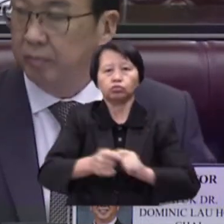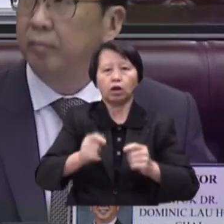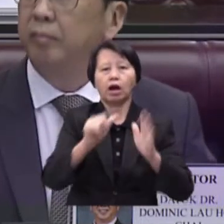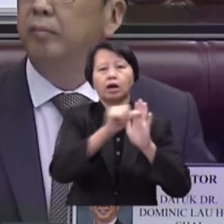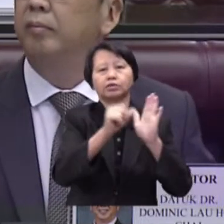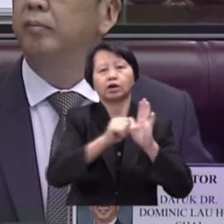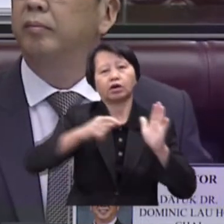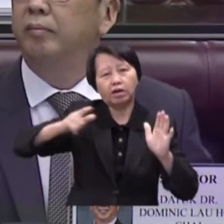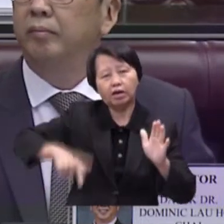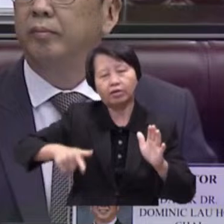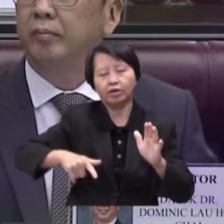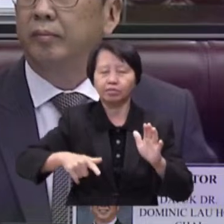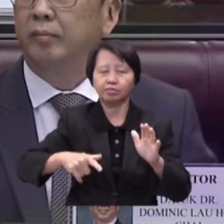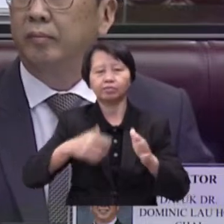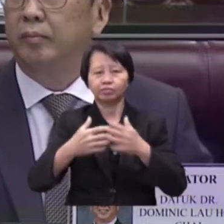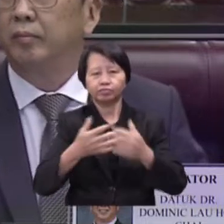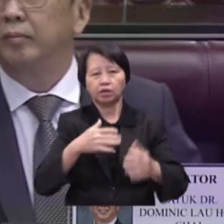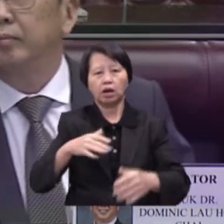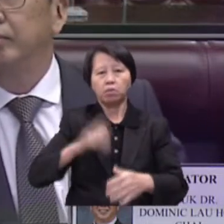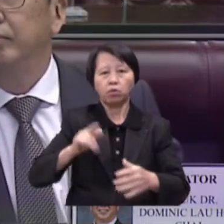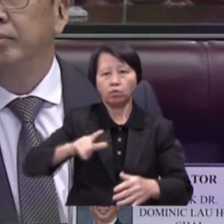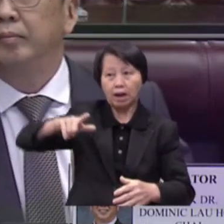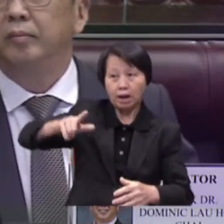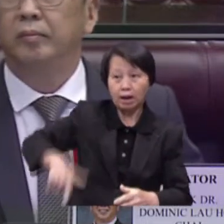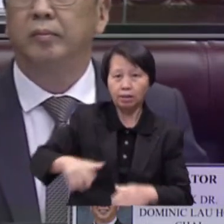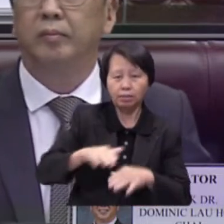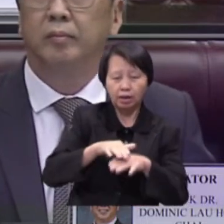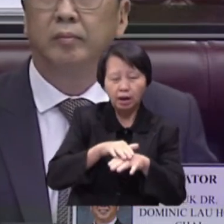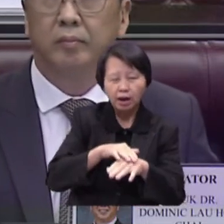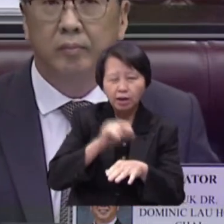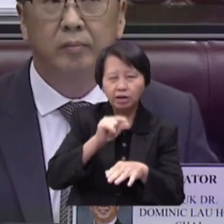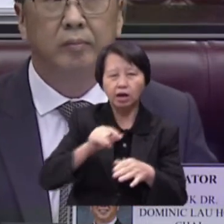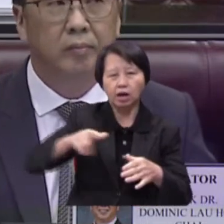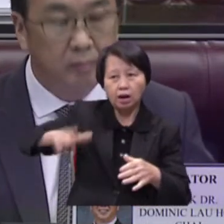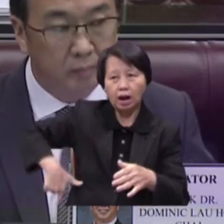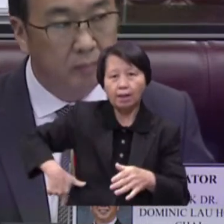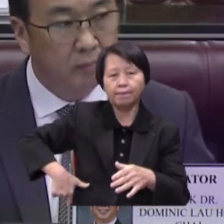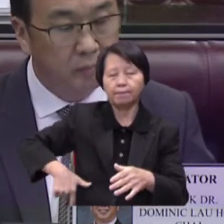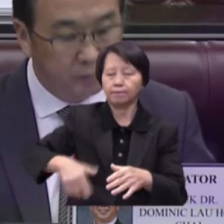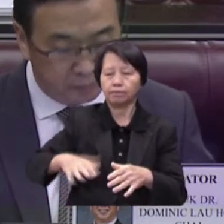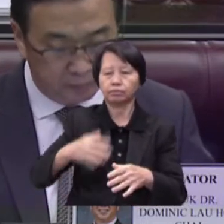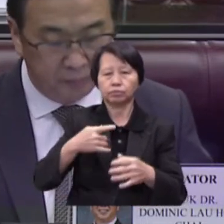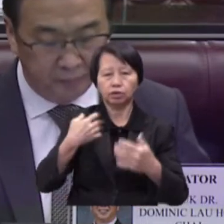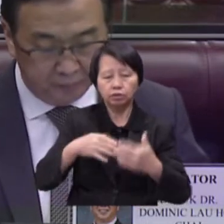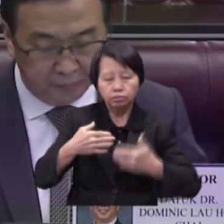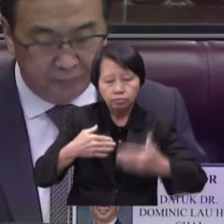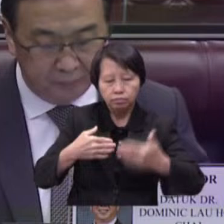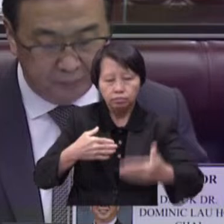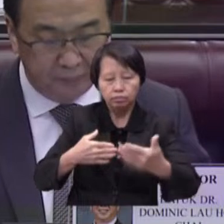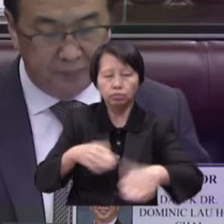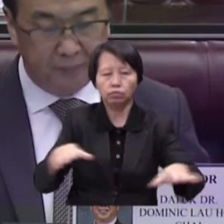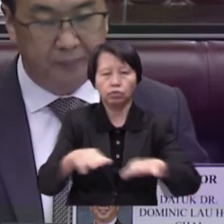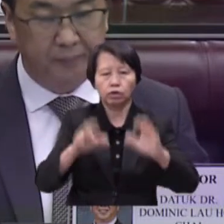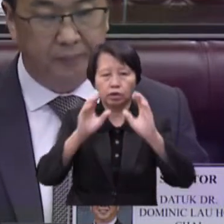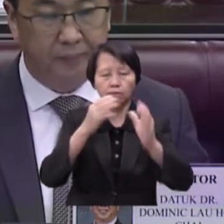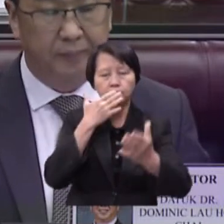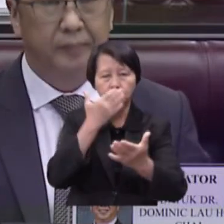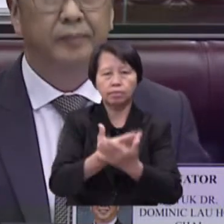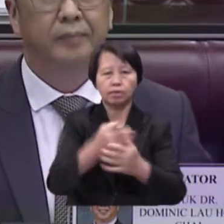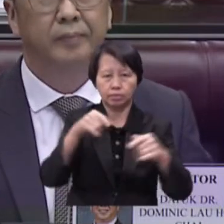apapun kita belum terlambat karena telah mengambil langkah-langkah yang sangat baik ini